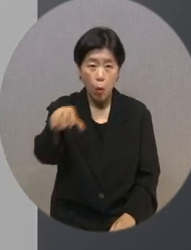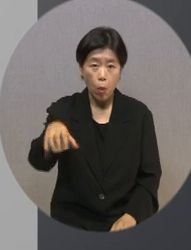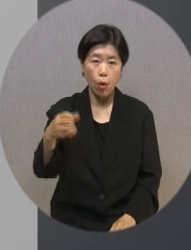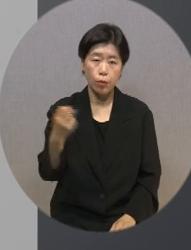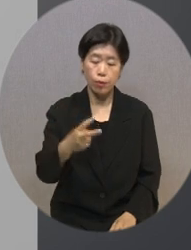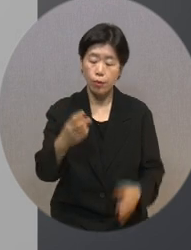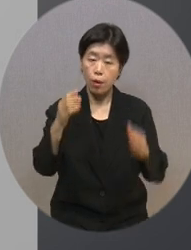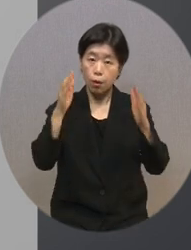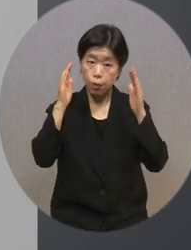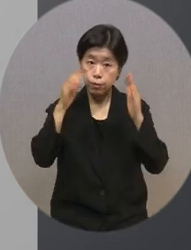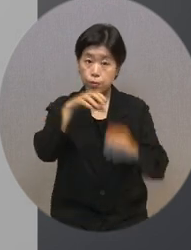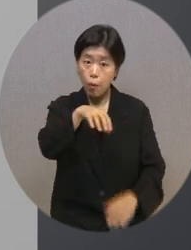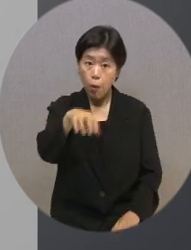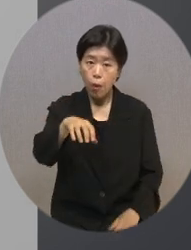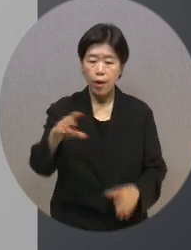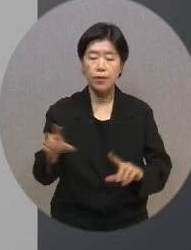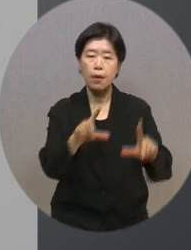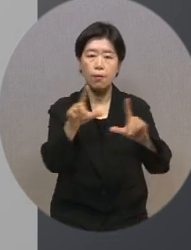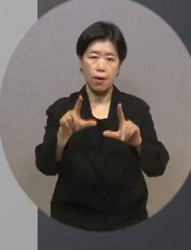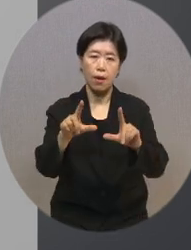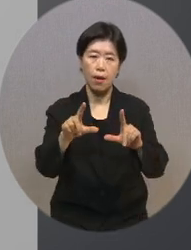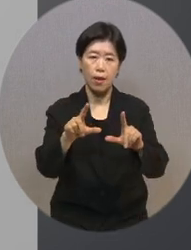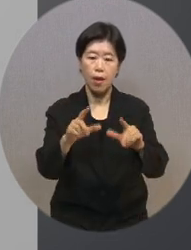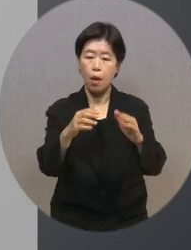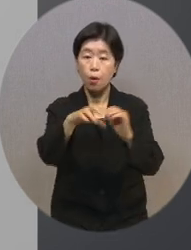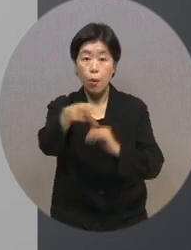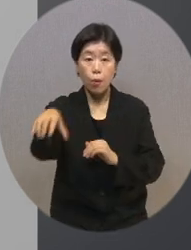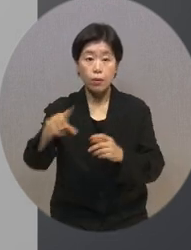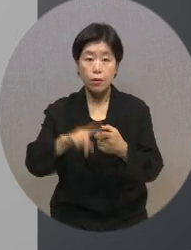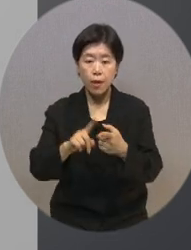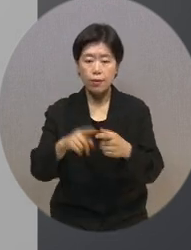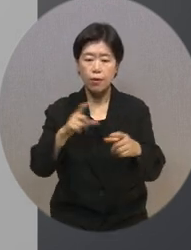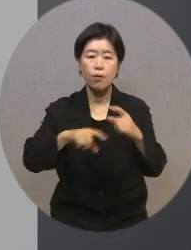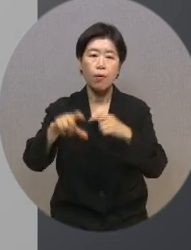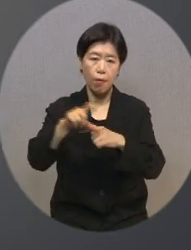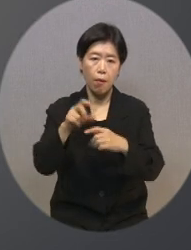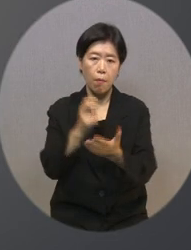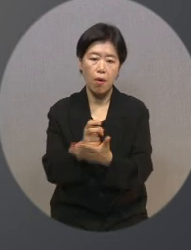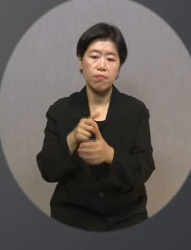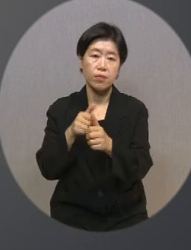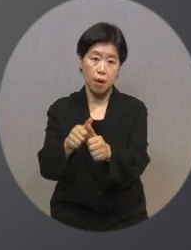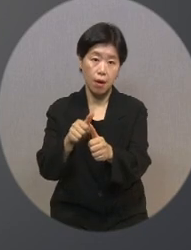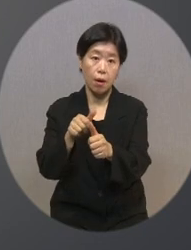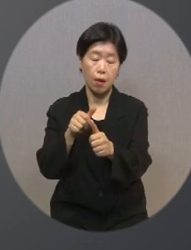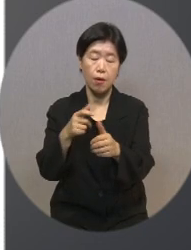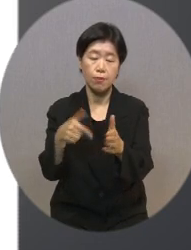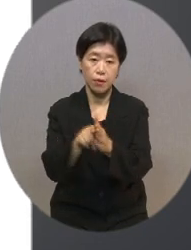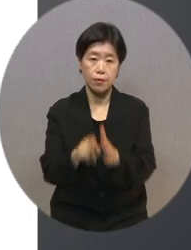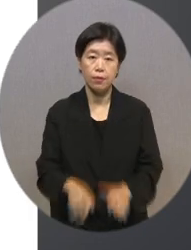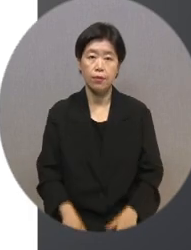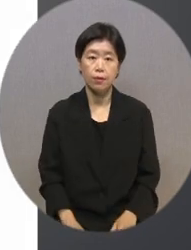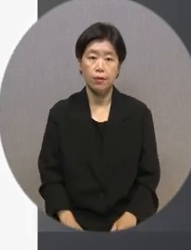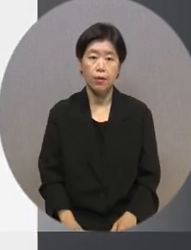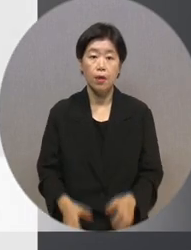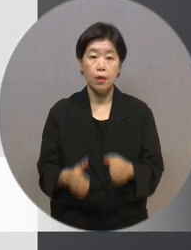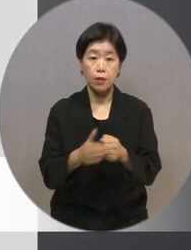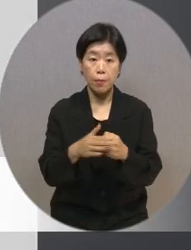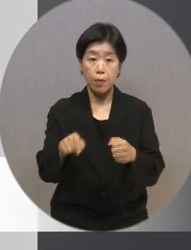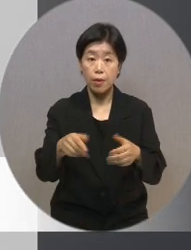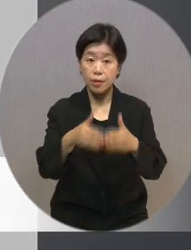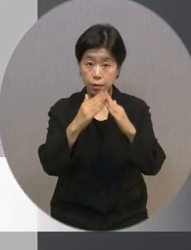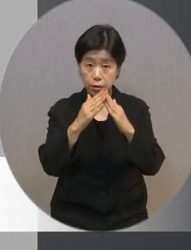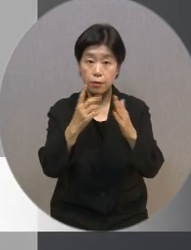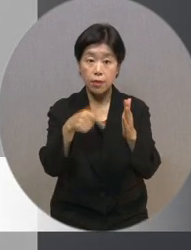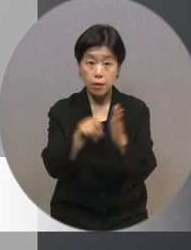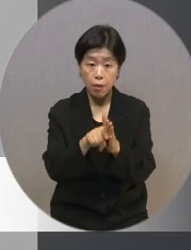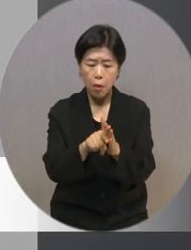등 가까운 생활시설에 대한 편의시설 설치를 확대하기 위한 것입니다. 이를 위해 편의시설 설치 의무 면적